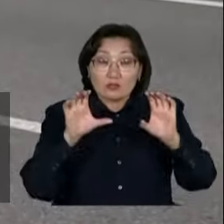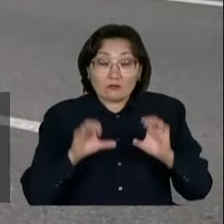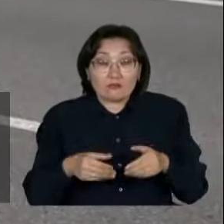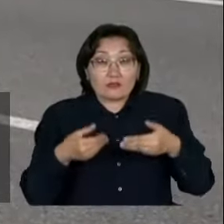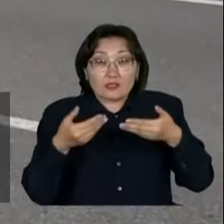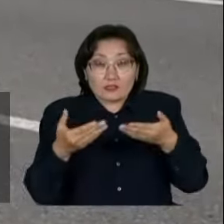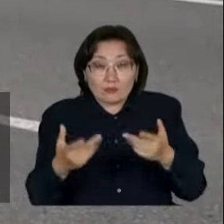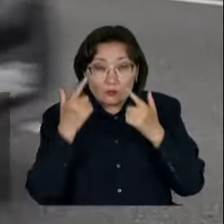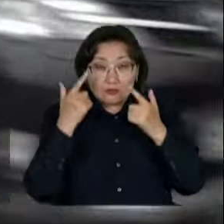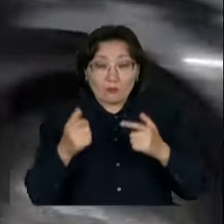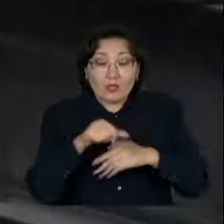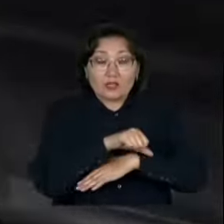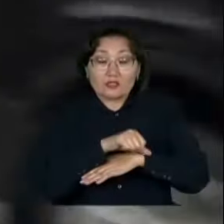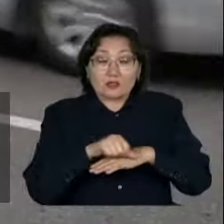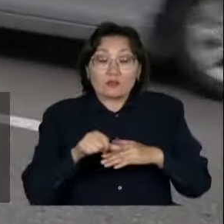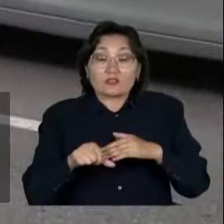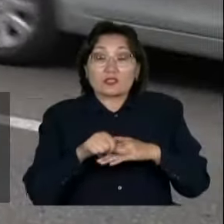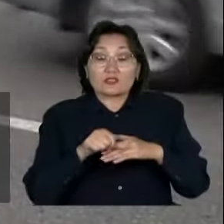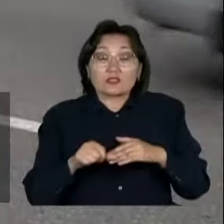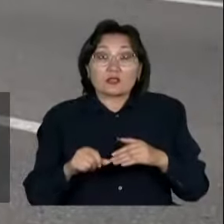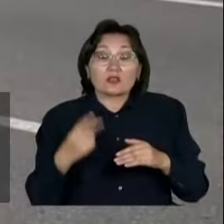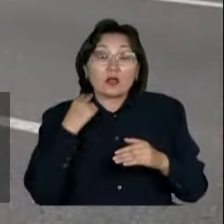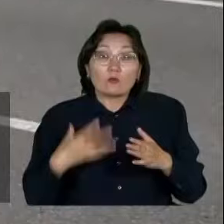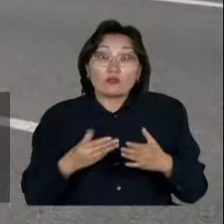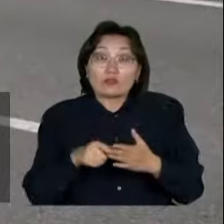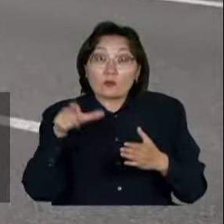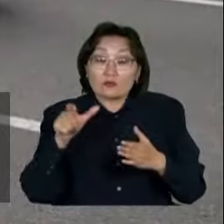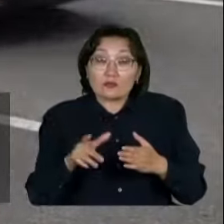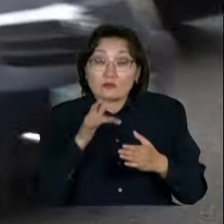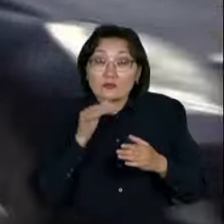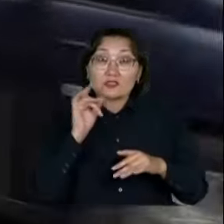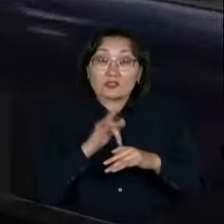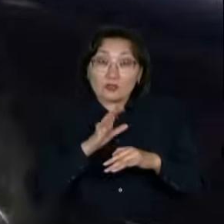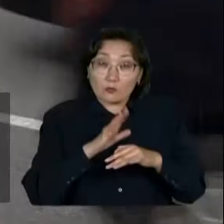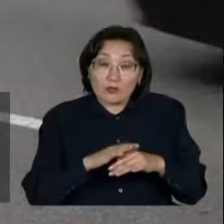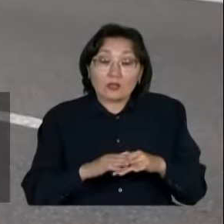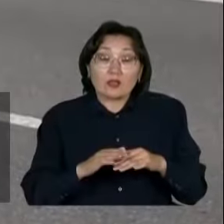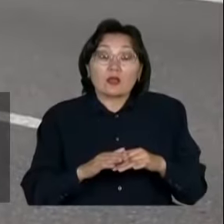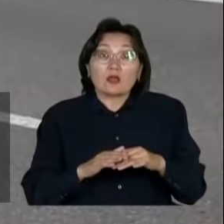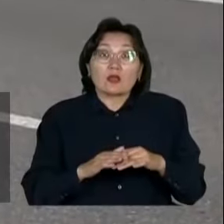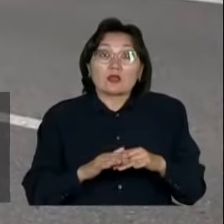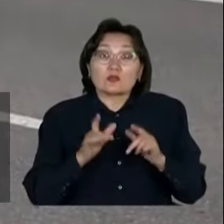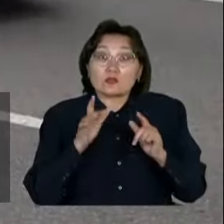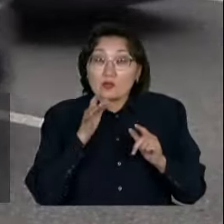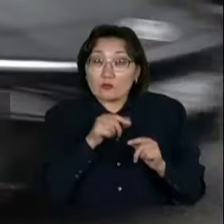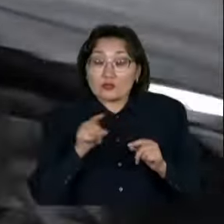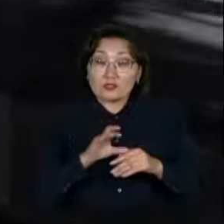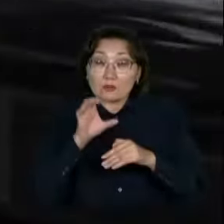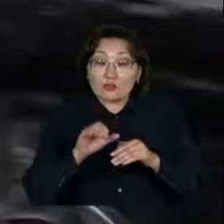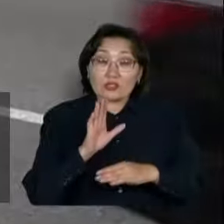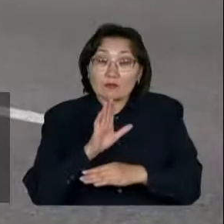выставляется уведомление в адрес налогоплательщика. По истечении определенного срока, согласно налогового законодательства, направляется